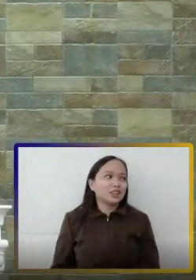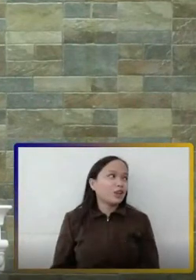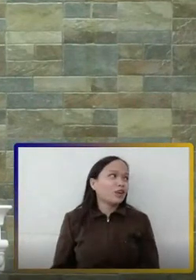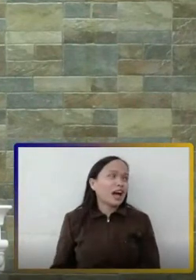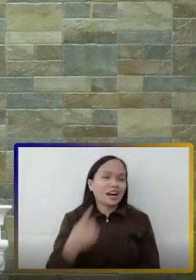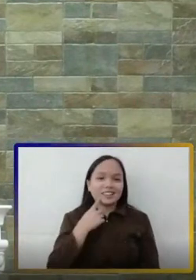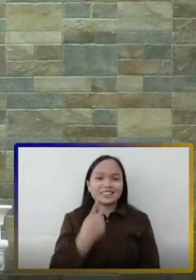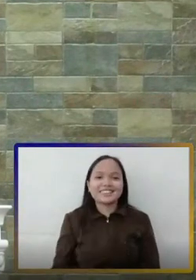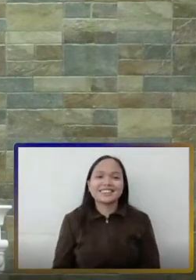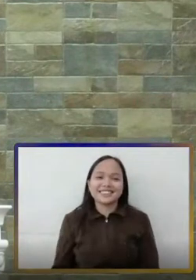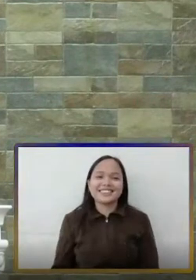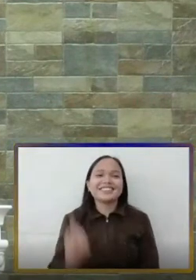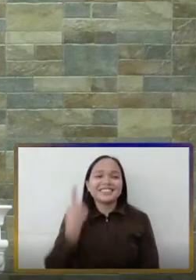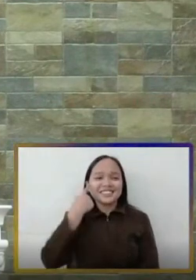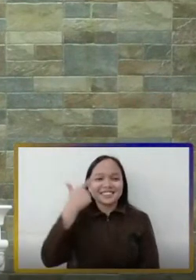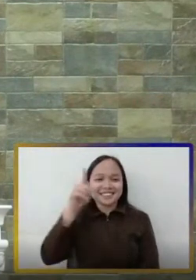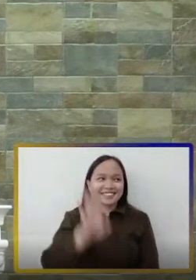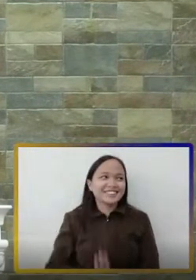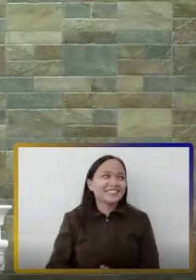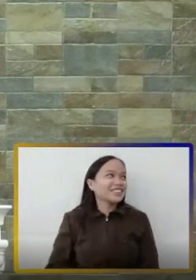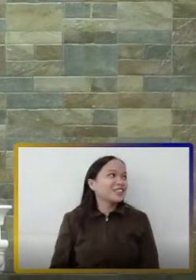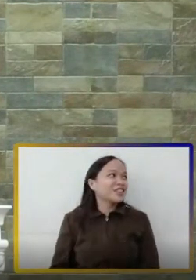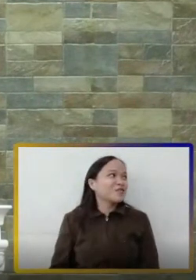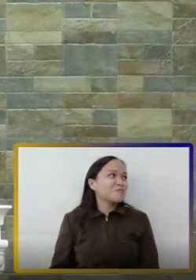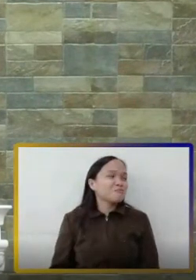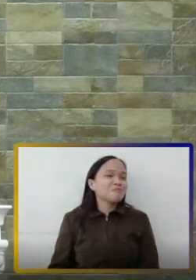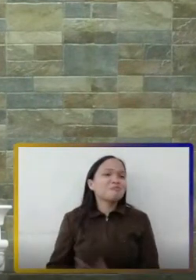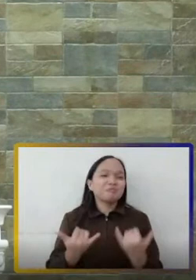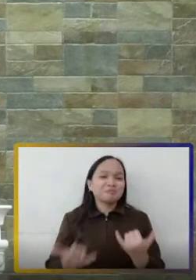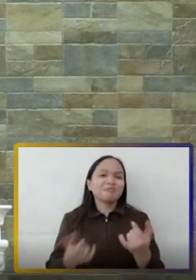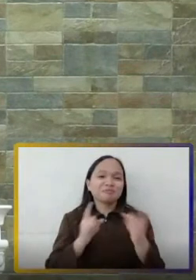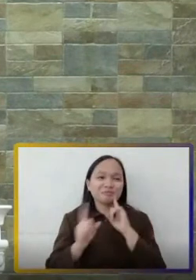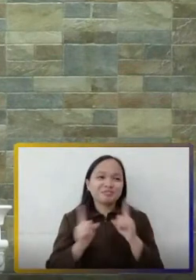Panginoon. Come on, talk to me if you can.